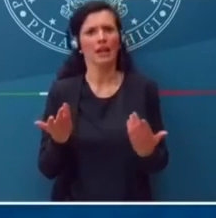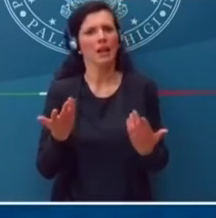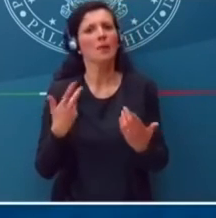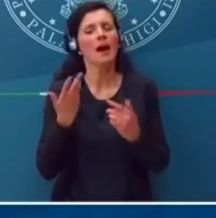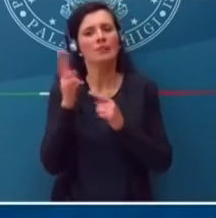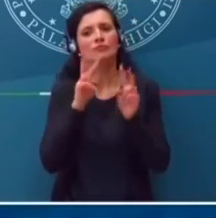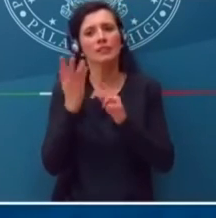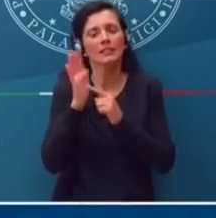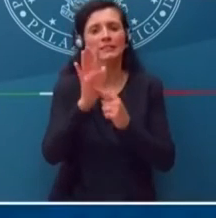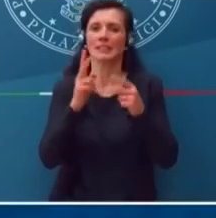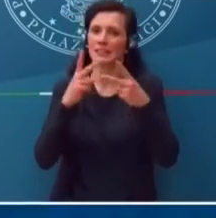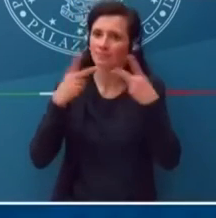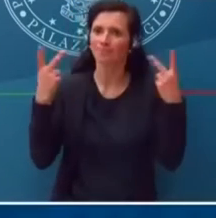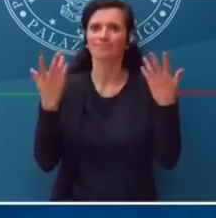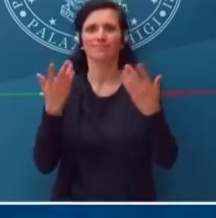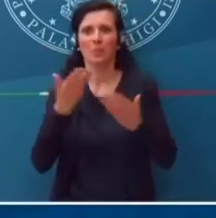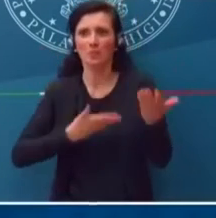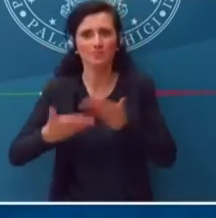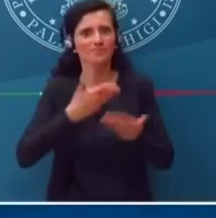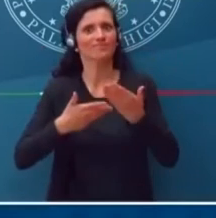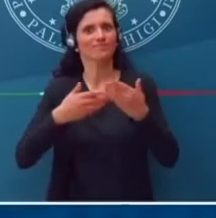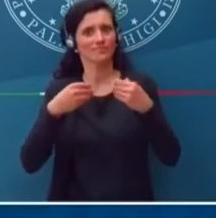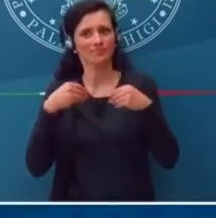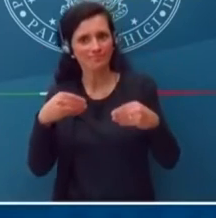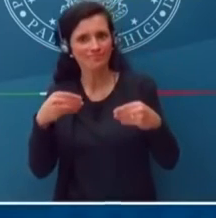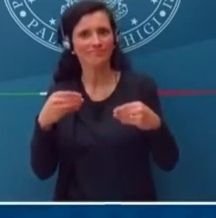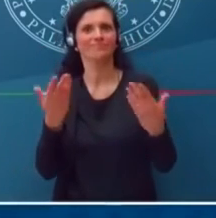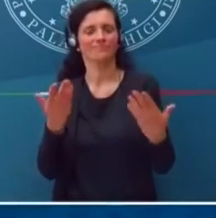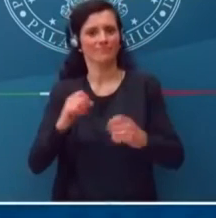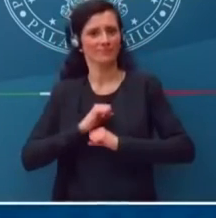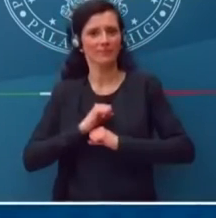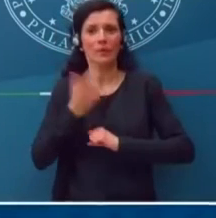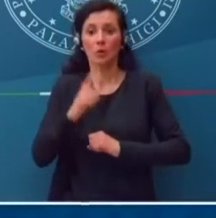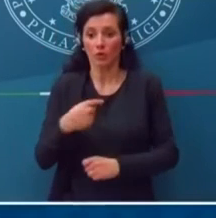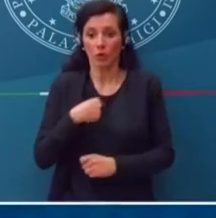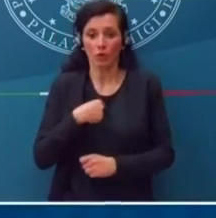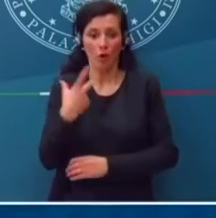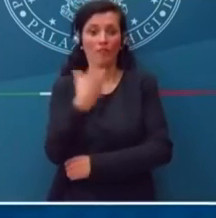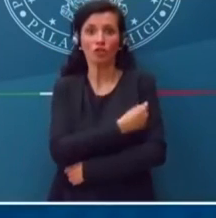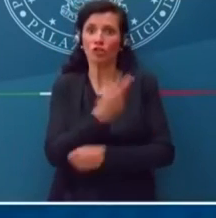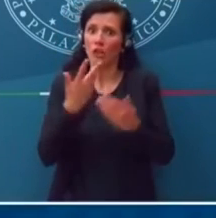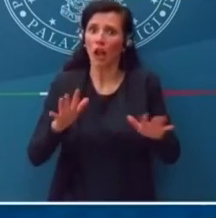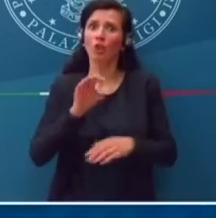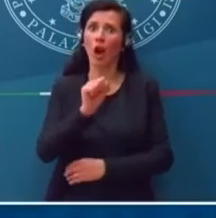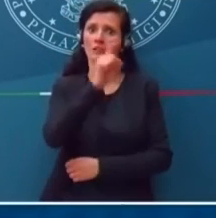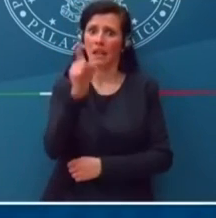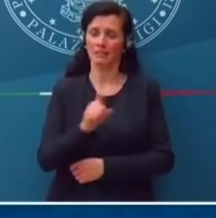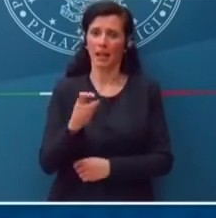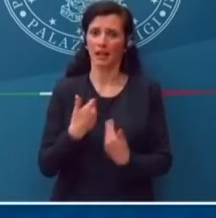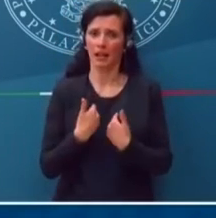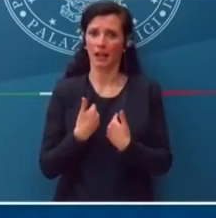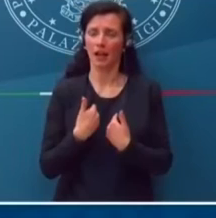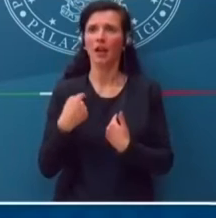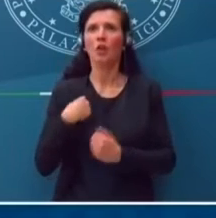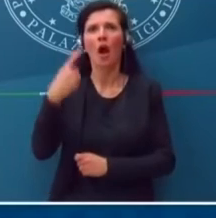partecipazione, comprensione. Quindi quando io, dimostrato dal fatto che io mi sono vaccinato con AstraZeneca, non è che mi è